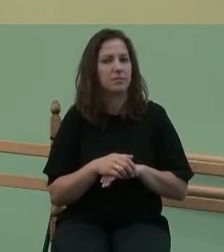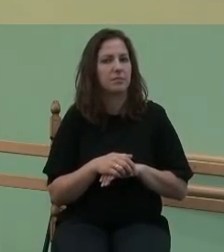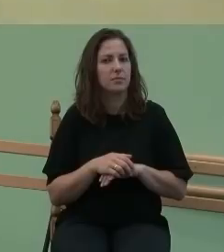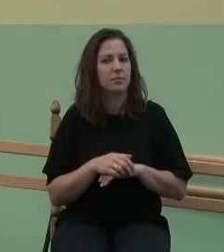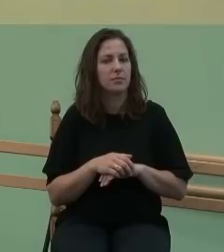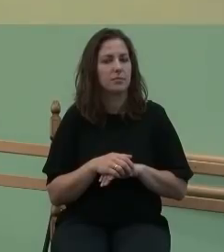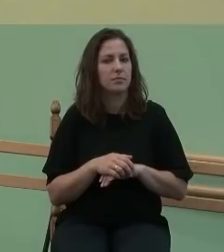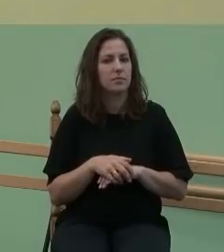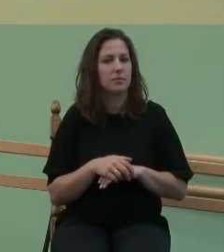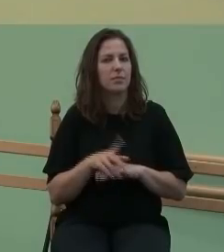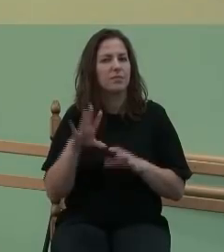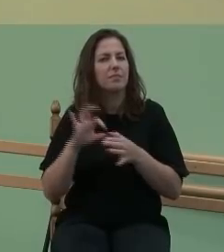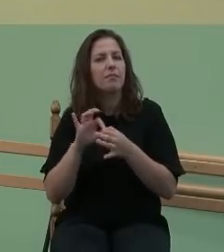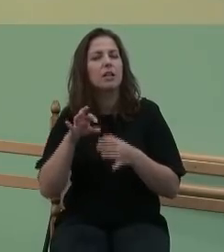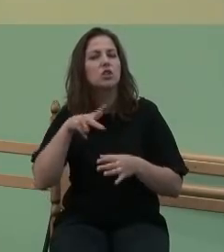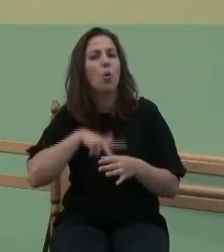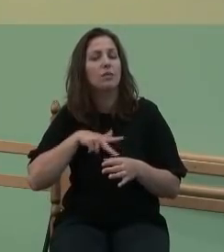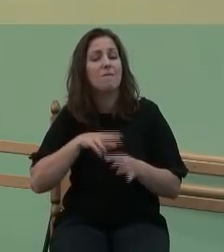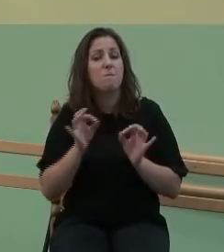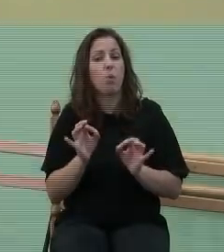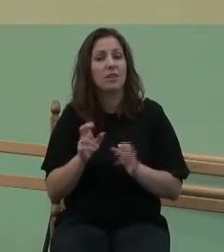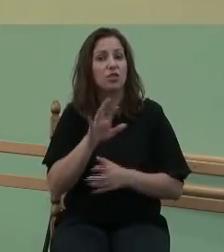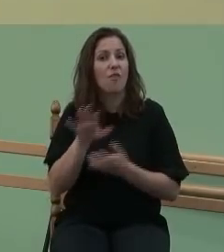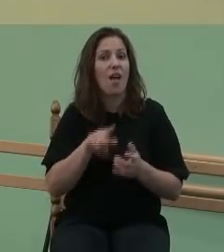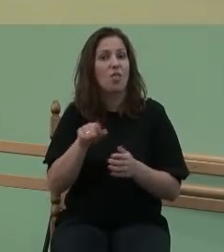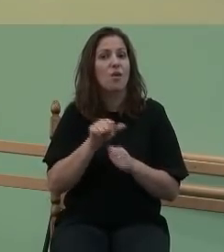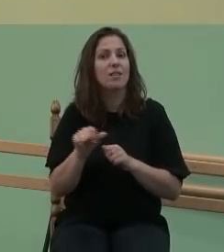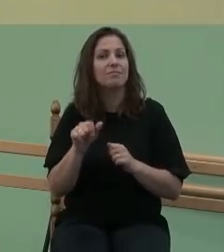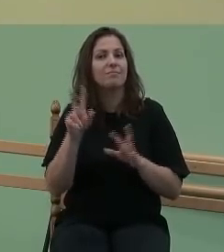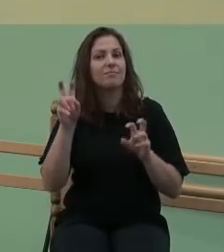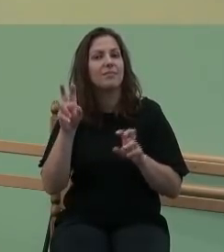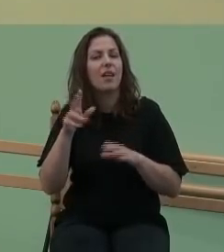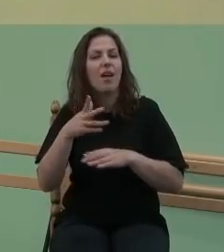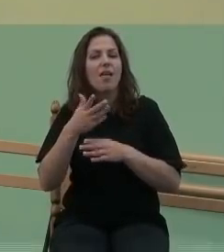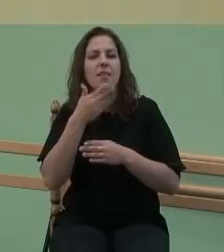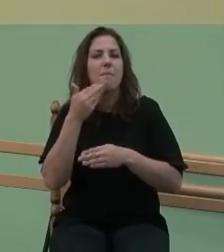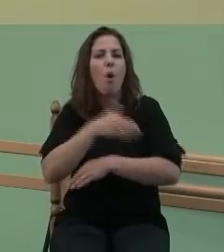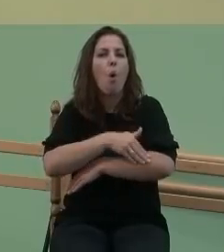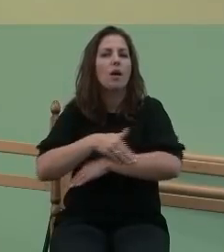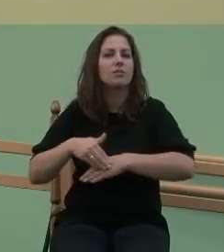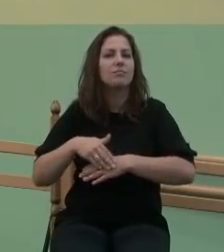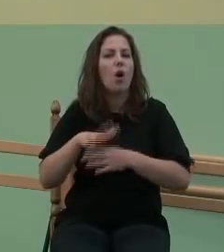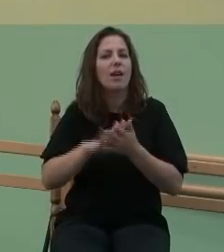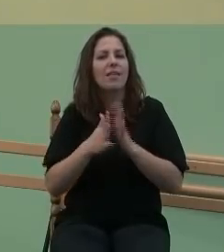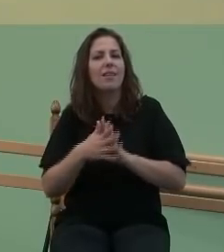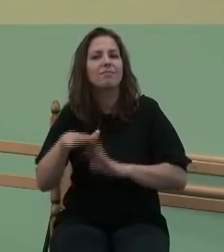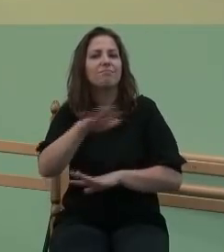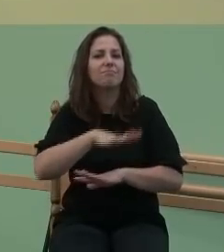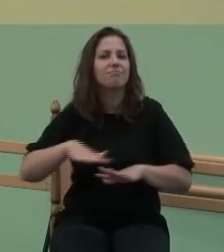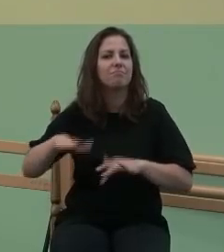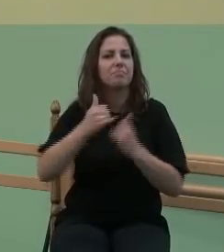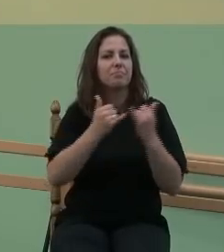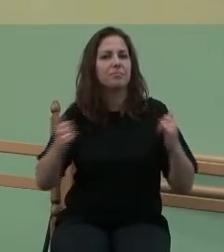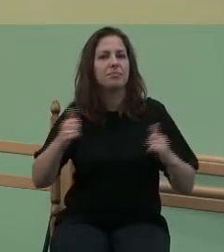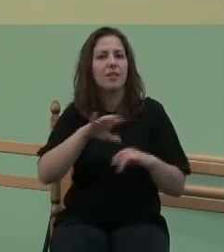z opracowania socjologicznego. Współczesny świat to świat niczym nieograniczonego rynku równolegle funkcjonujących